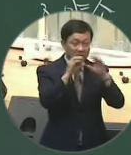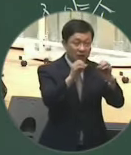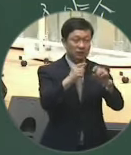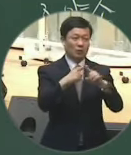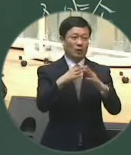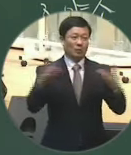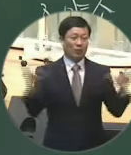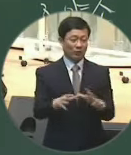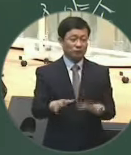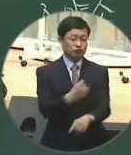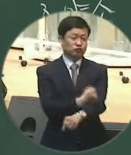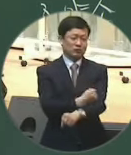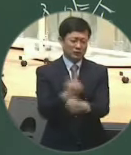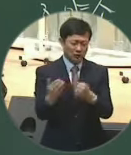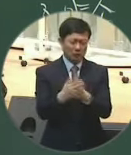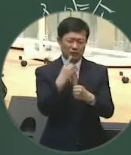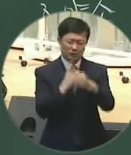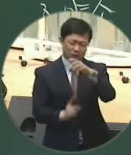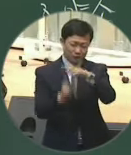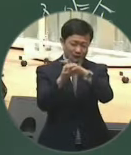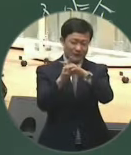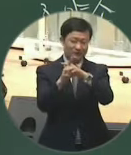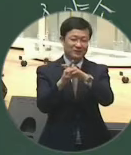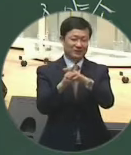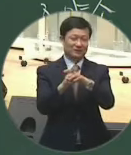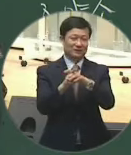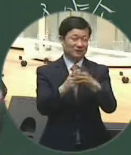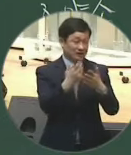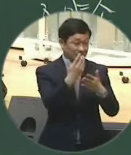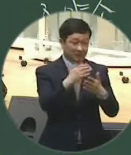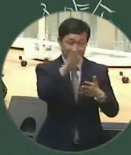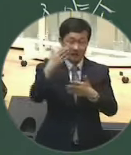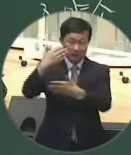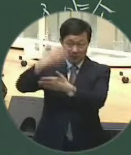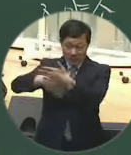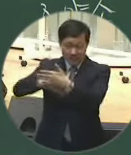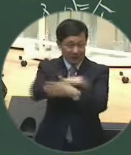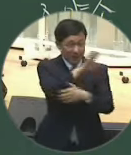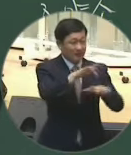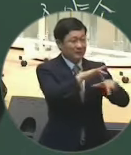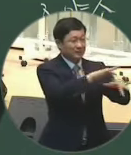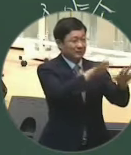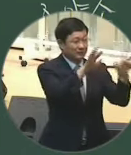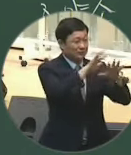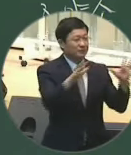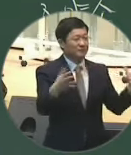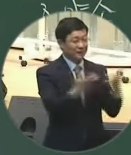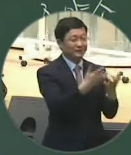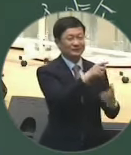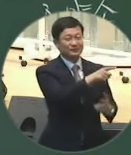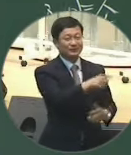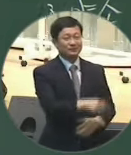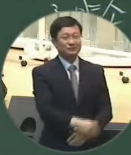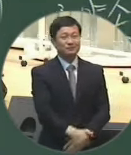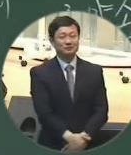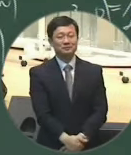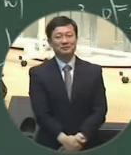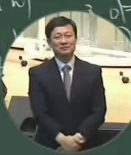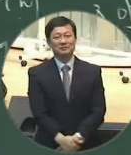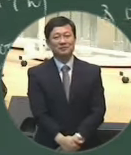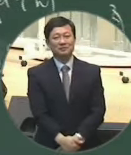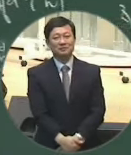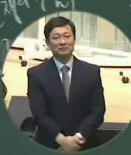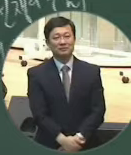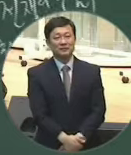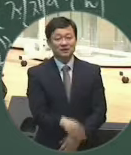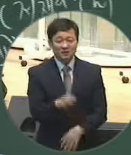Why? Because we must preach only Jesus. 그 외에는 모든 허감 세력 다 일어납니다. And everything else, you do anything else, forces of darkness will arise.